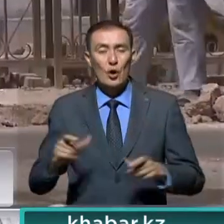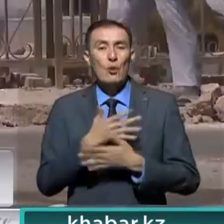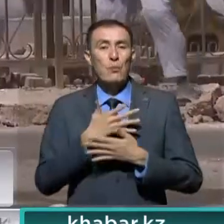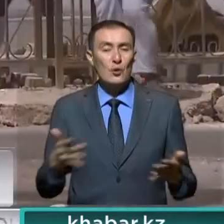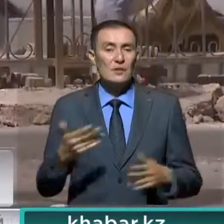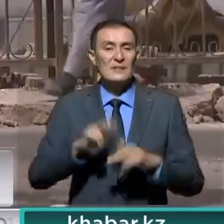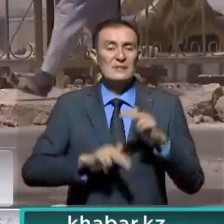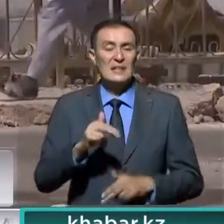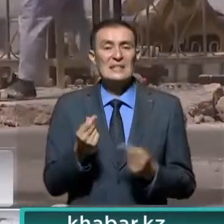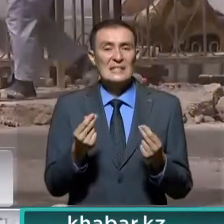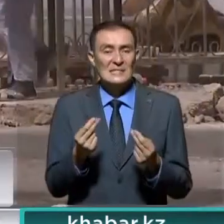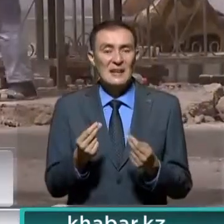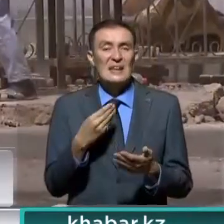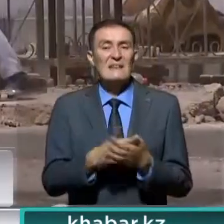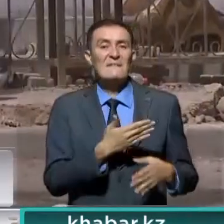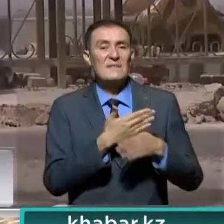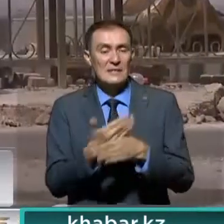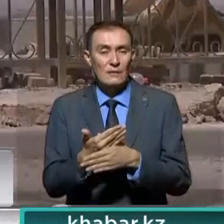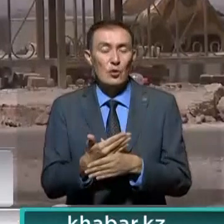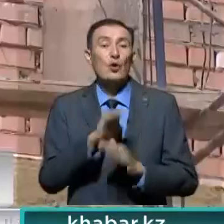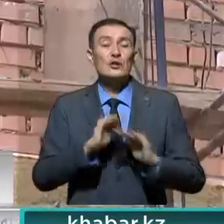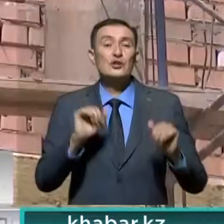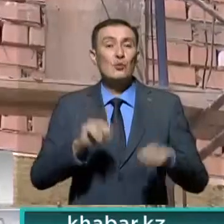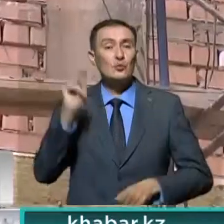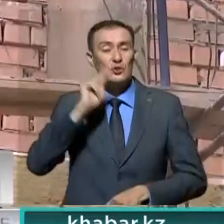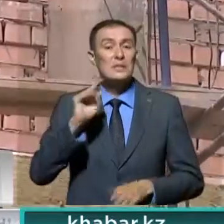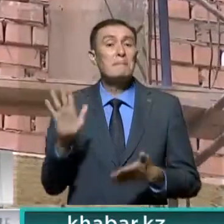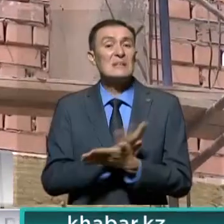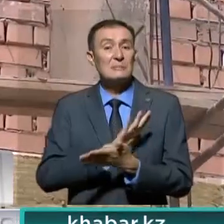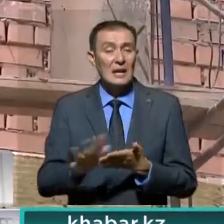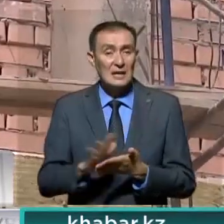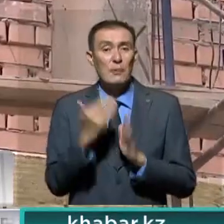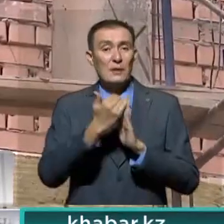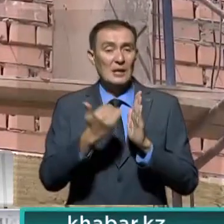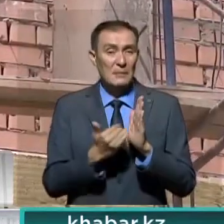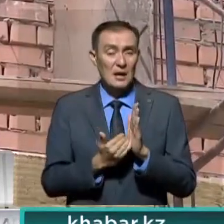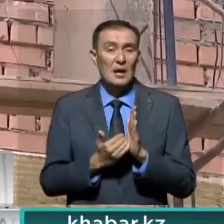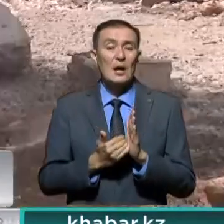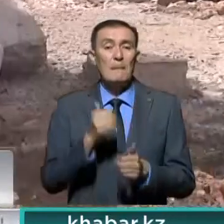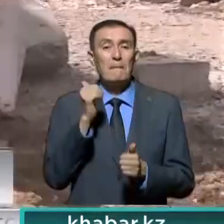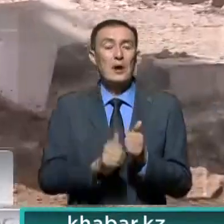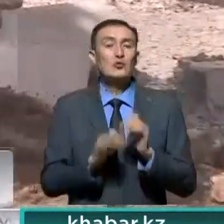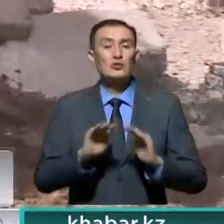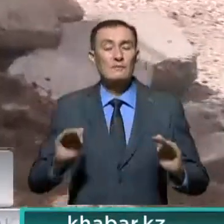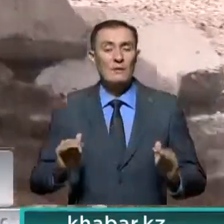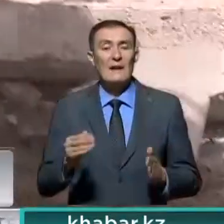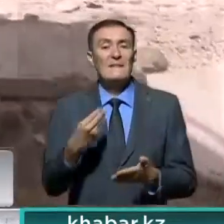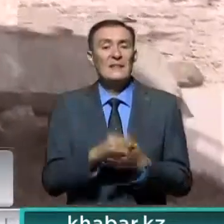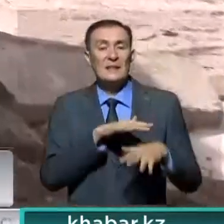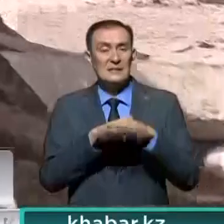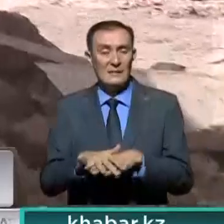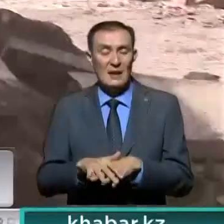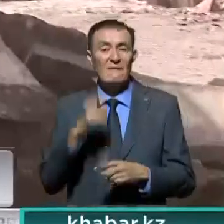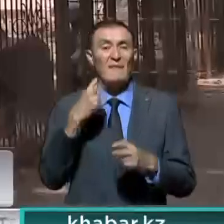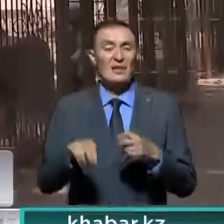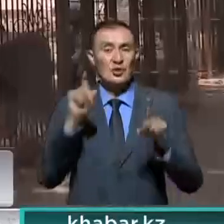из них возвели на средства инвесторов. Однако дети смогут учиться там бесплатно в рамках программы подушевого финансирования. Аварийных школ в